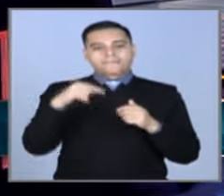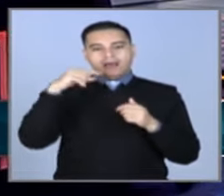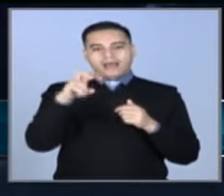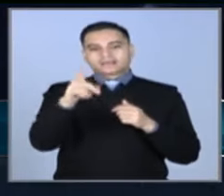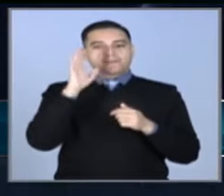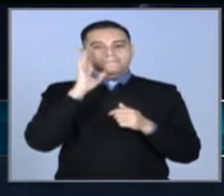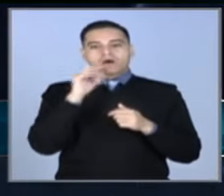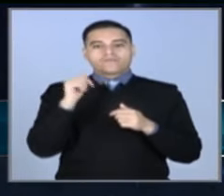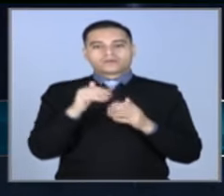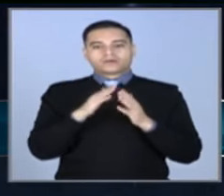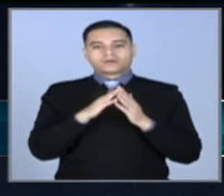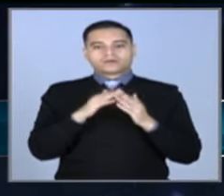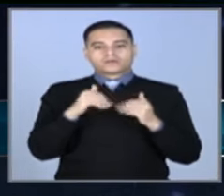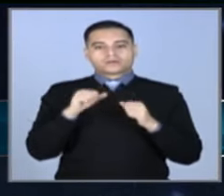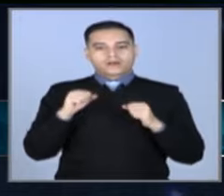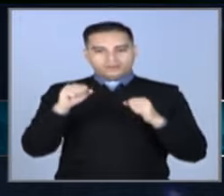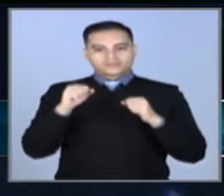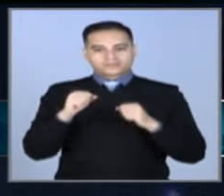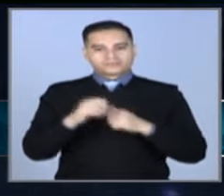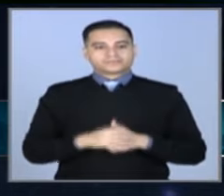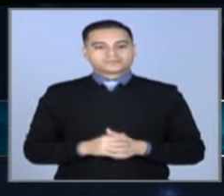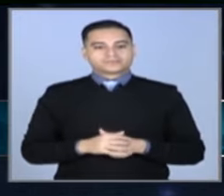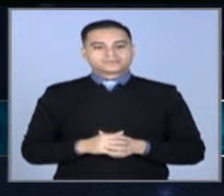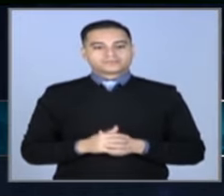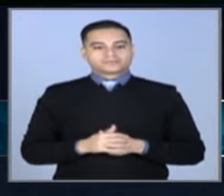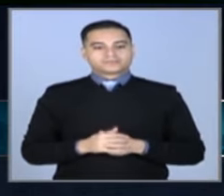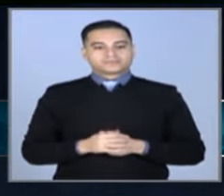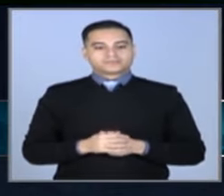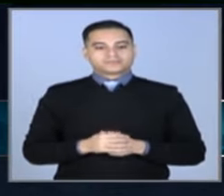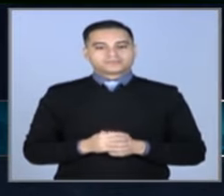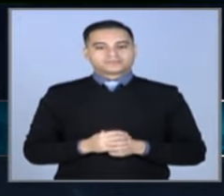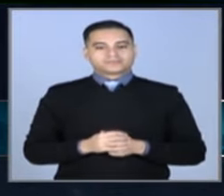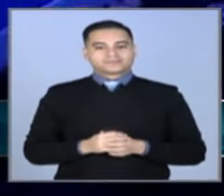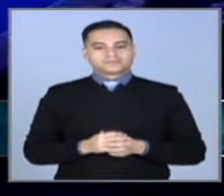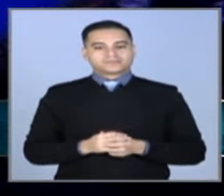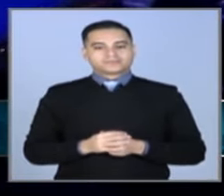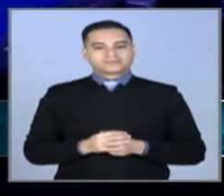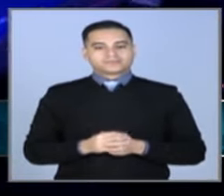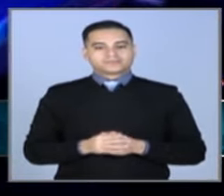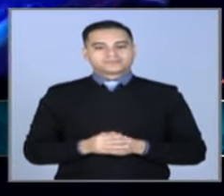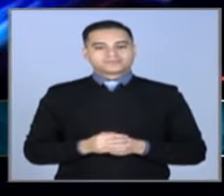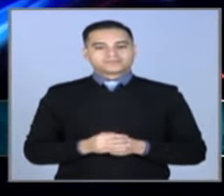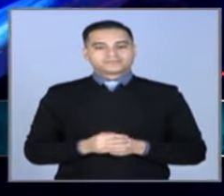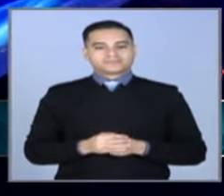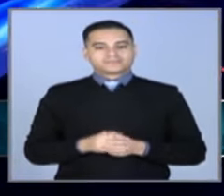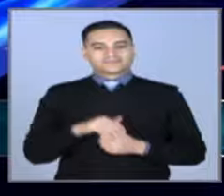بارالمبية مصرية بأحد الرياضات؟ رفع الأثقال. صح. مش ممكن.